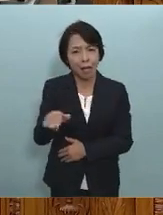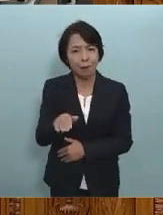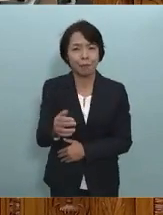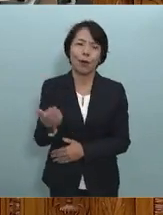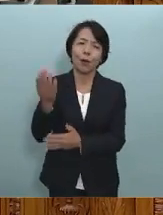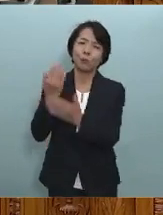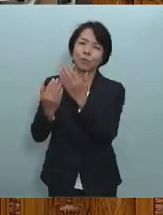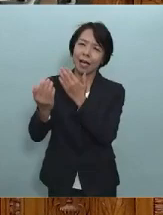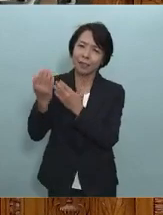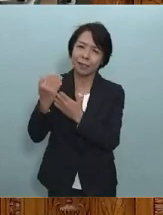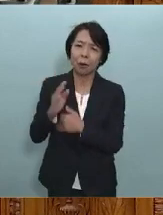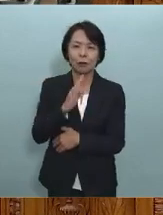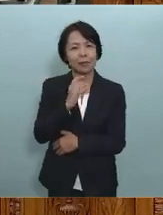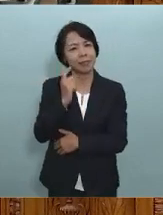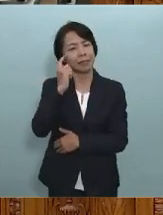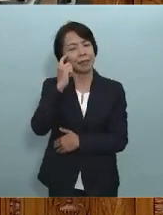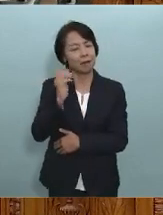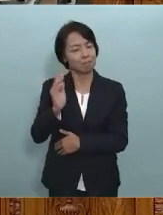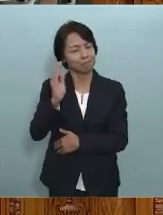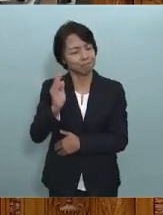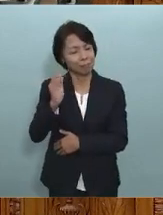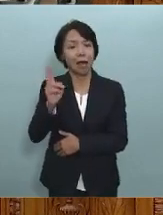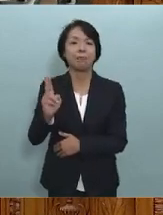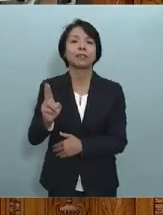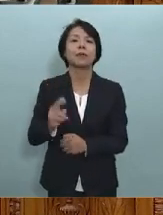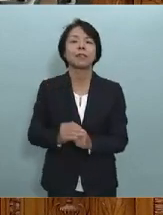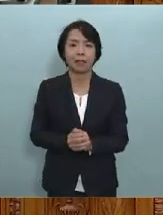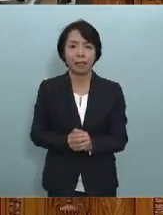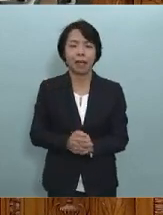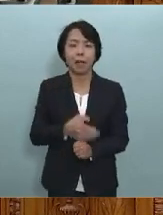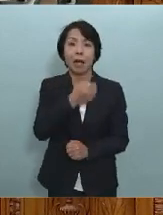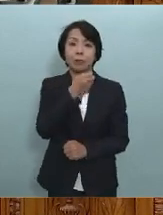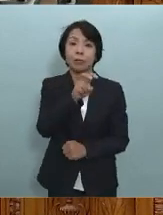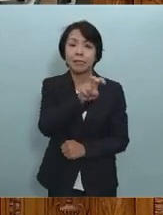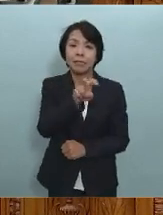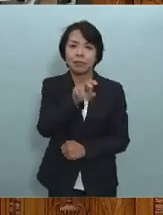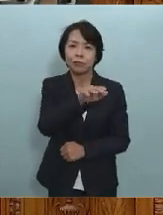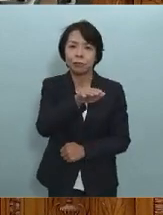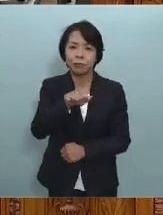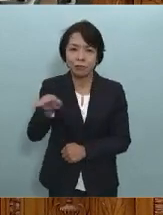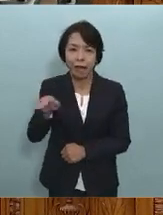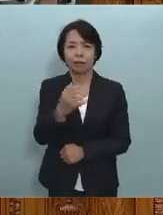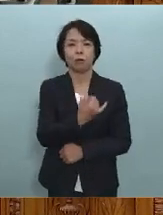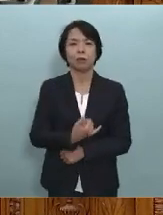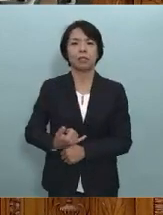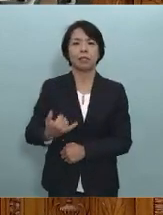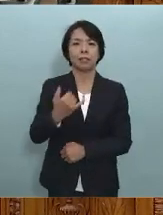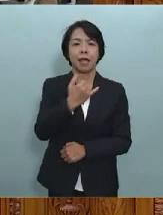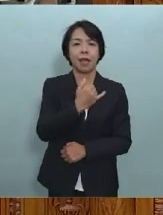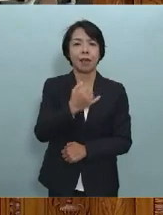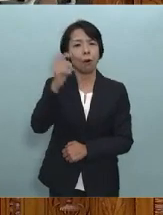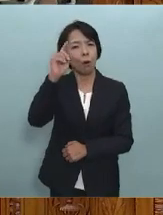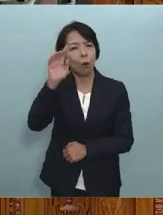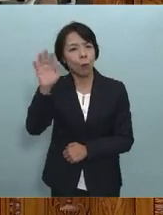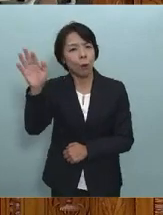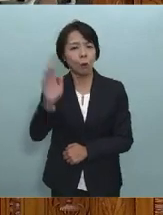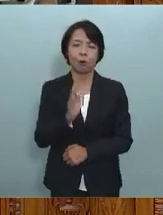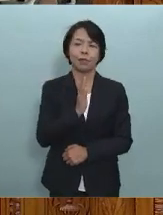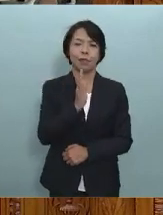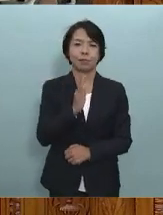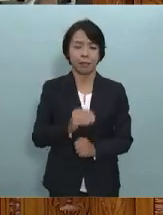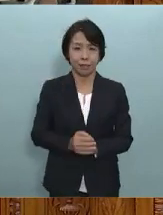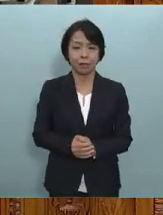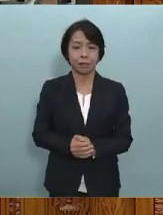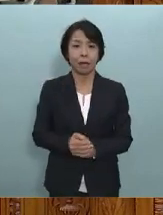実感がなかなかわかなかもしれませんが20歳大のリアルな人生を思い起こしてください